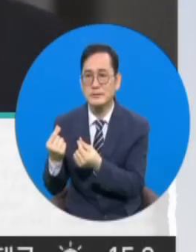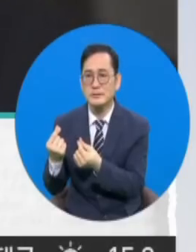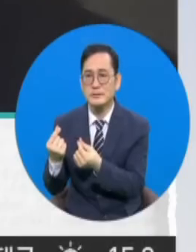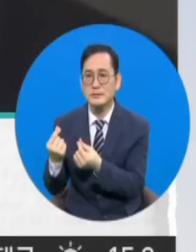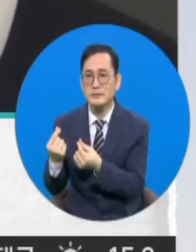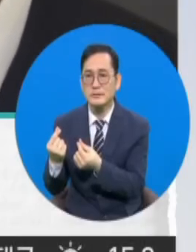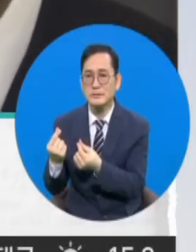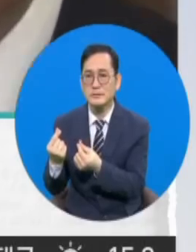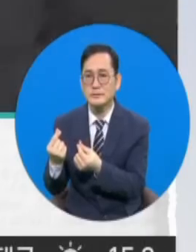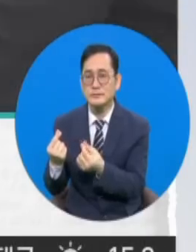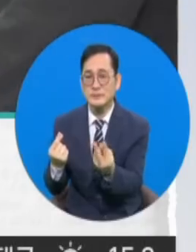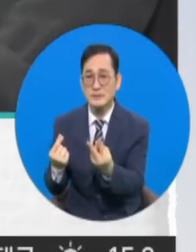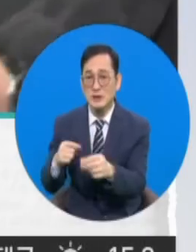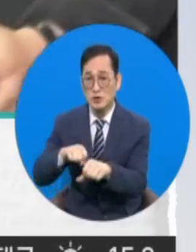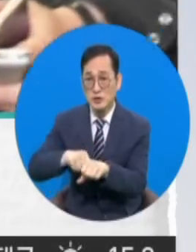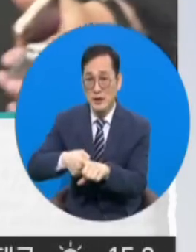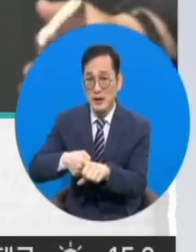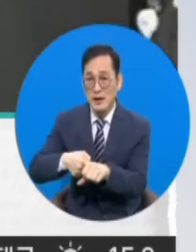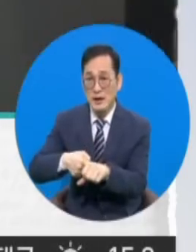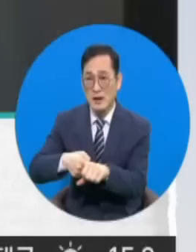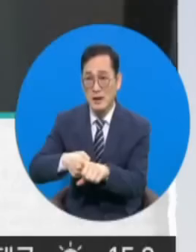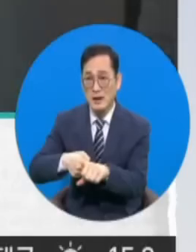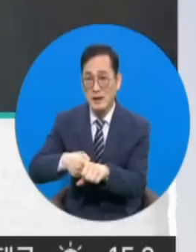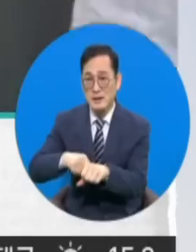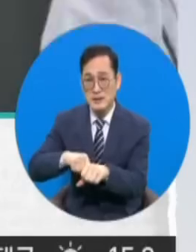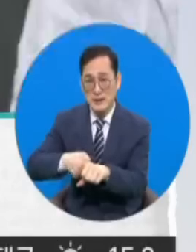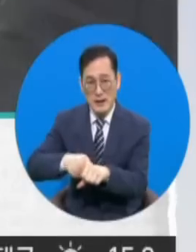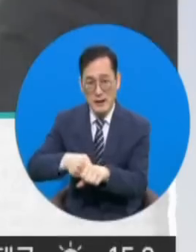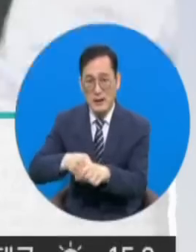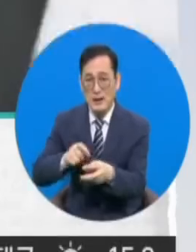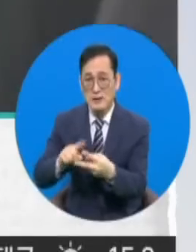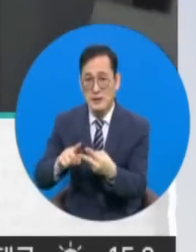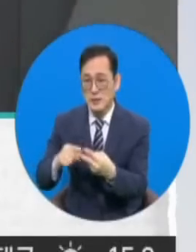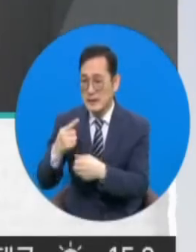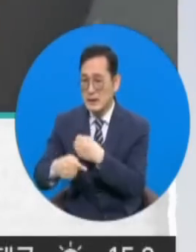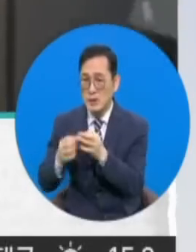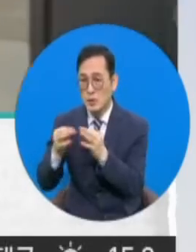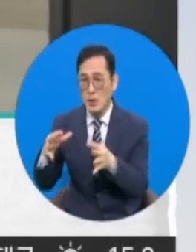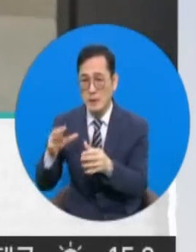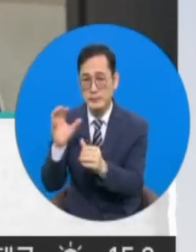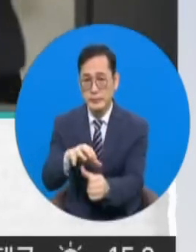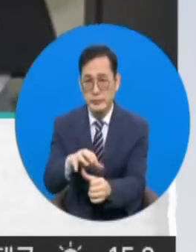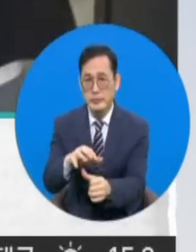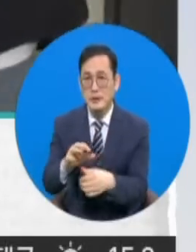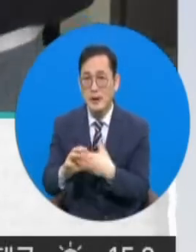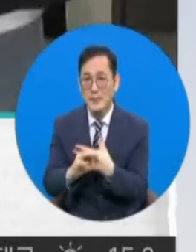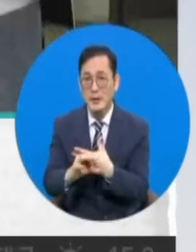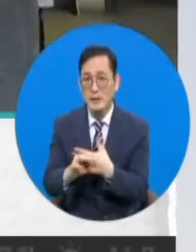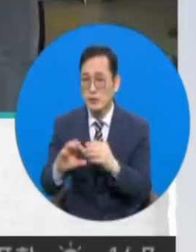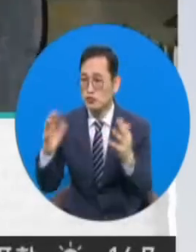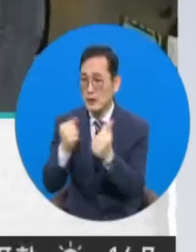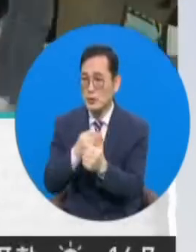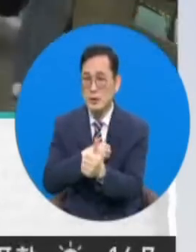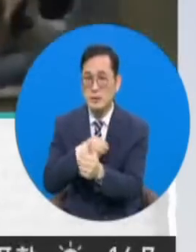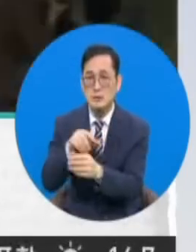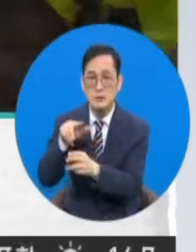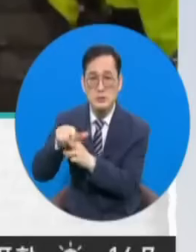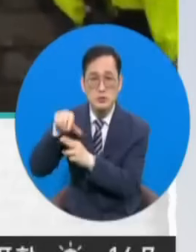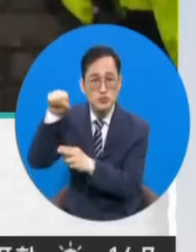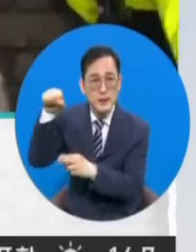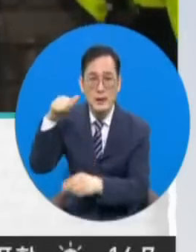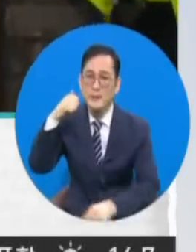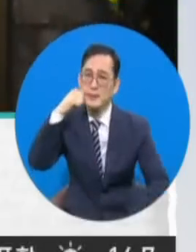있는 상황입니다 근데 만약에 1년 동안의 당원권 징계가 정지가 되는 징계를 받게 되면 사실은 차기총선